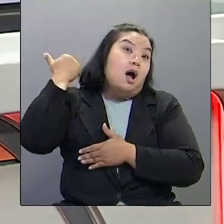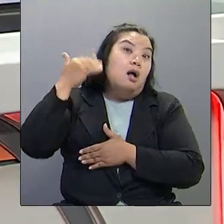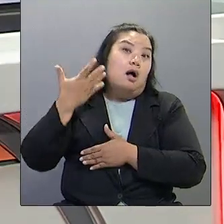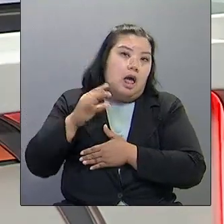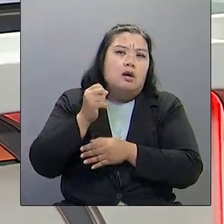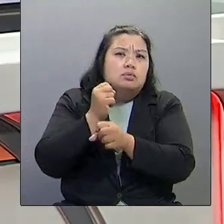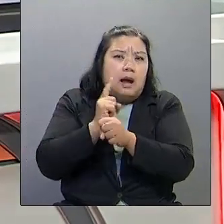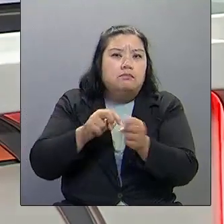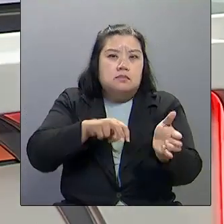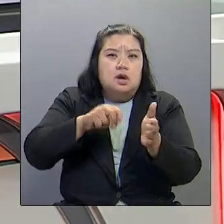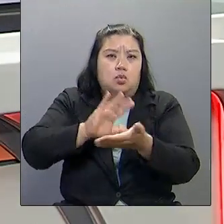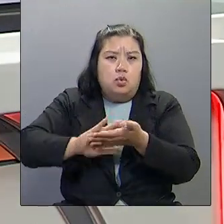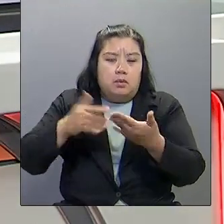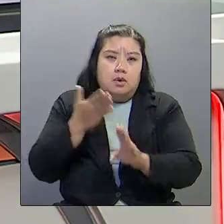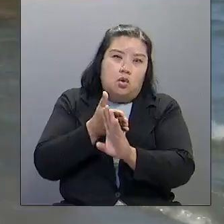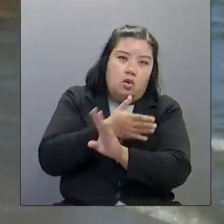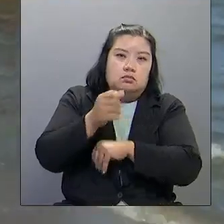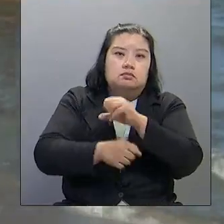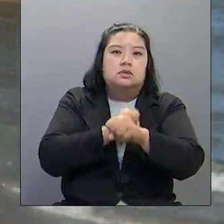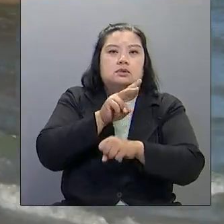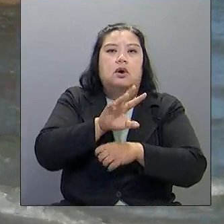สำเร็จมาแล้วเมื่อปี2557ค่ะ